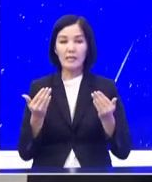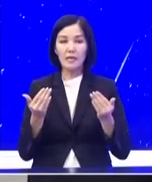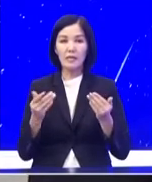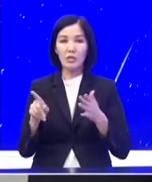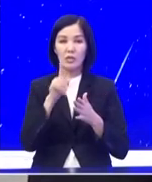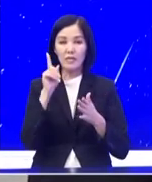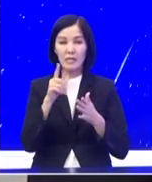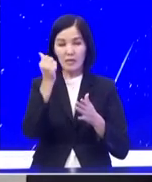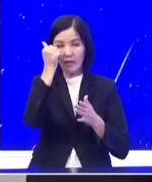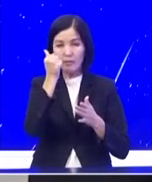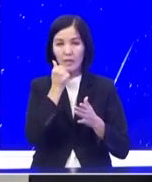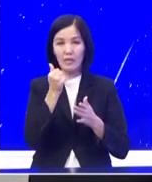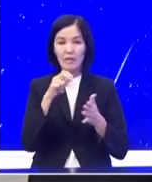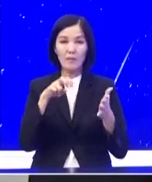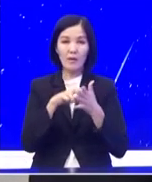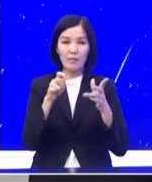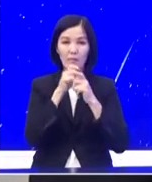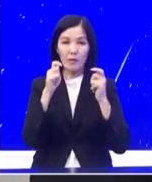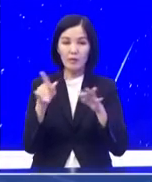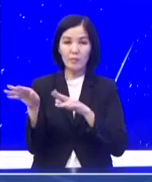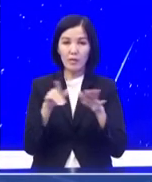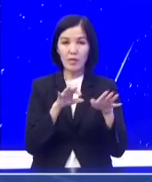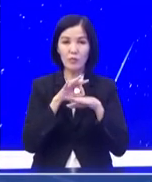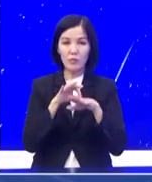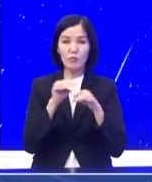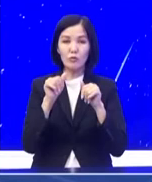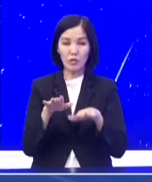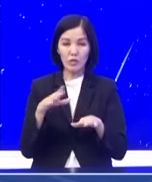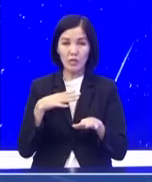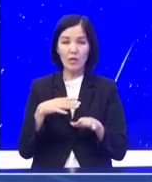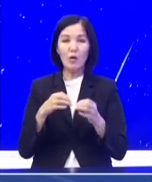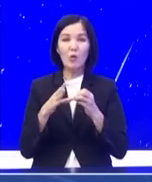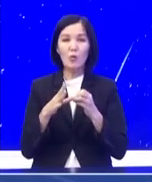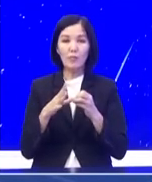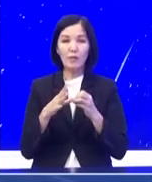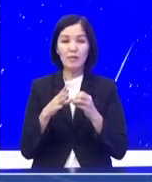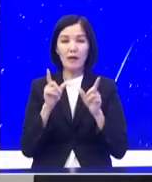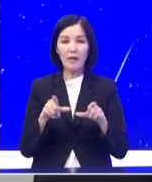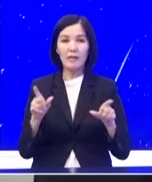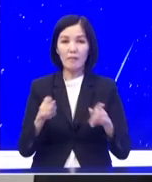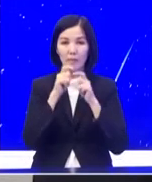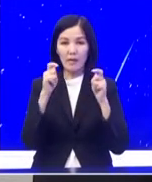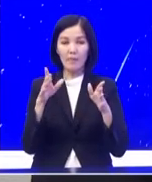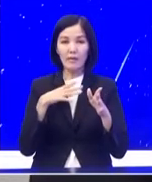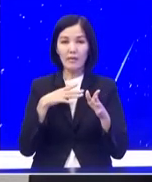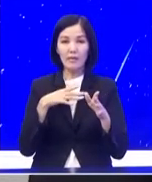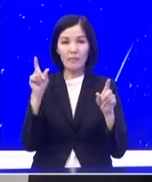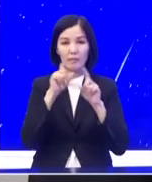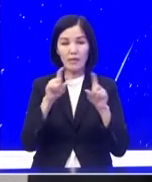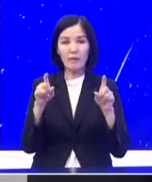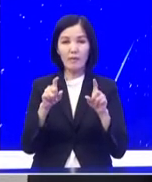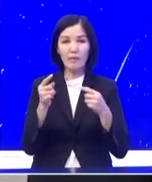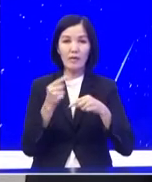жастар атынан бір алғысымызды білдіру бүгінгі шарамыздың мақсаты. Бүгін қаламызда 15 азаматты марапаттадық. Оның ішінде мекемелер бар,